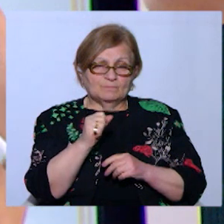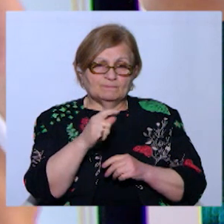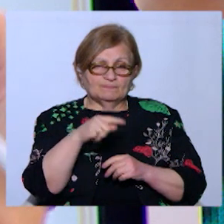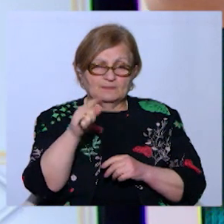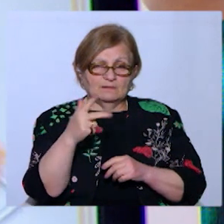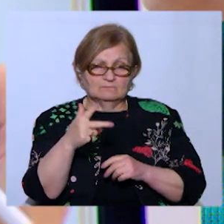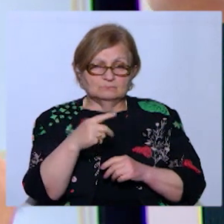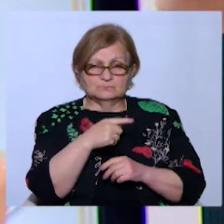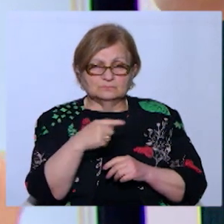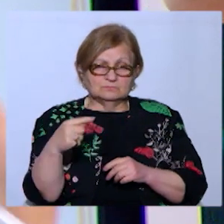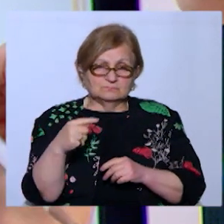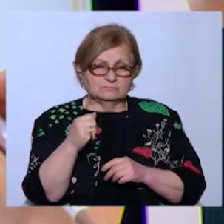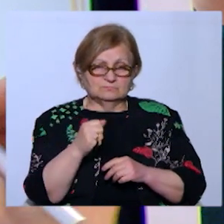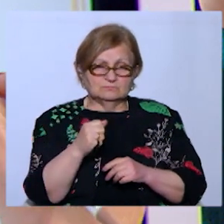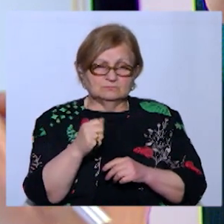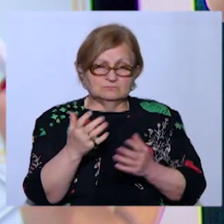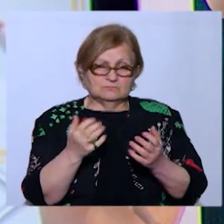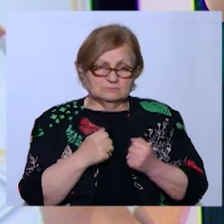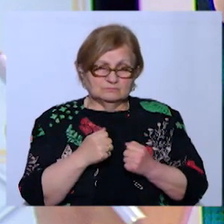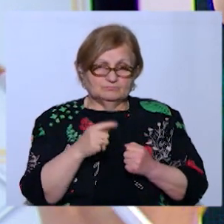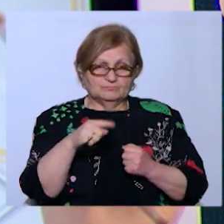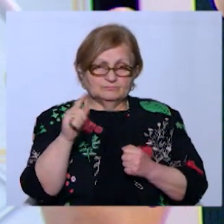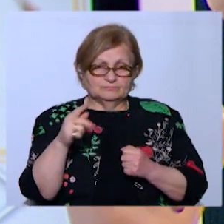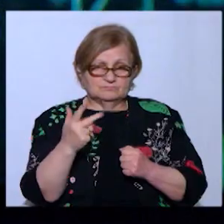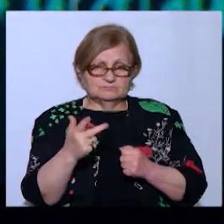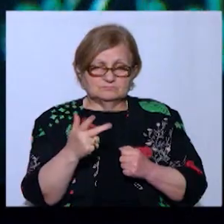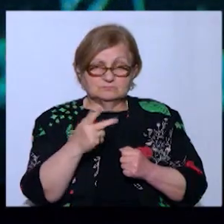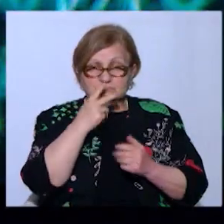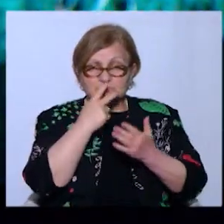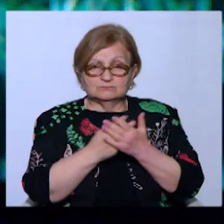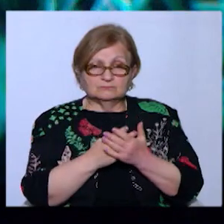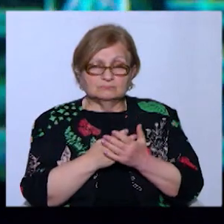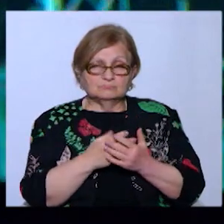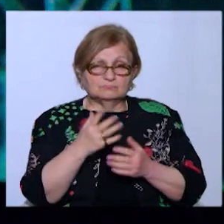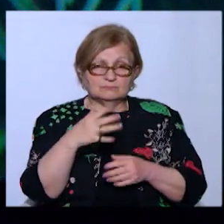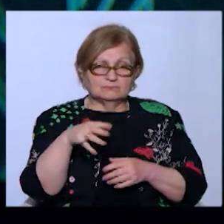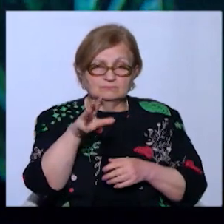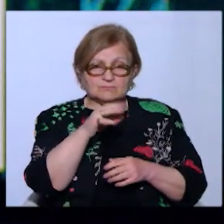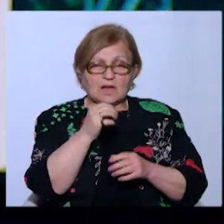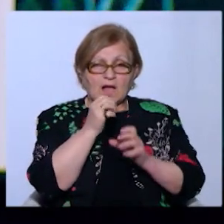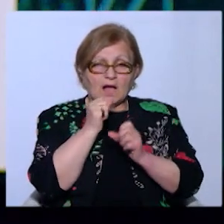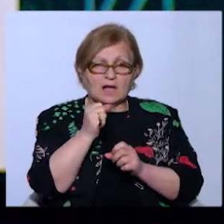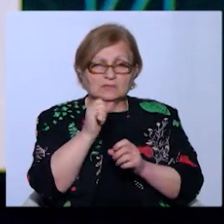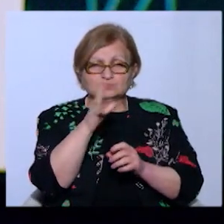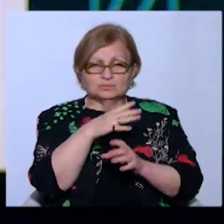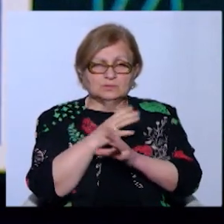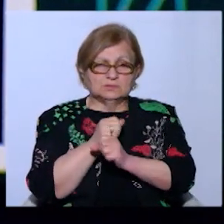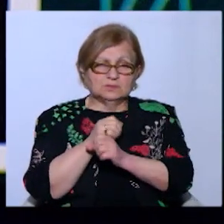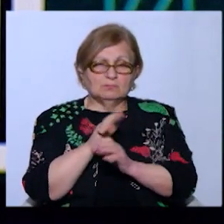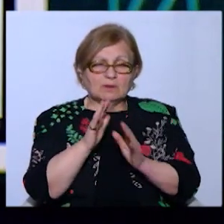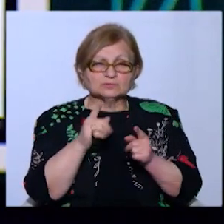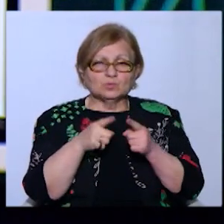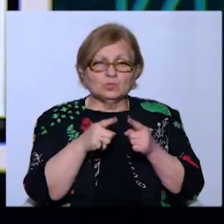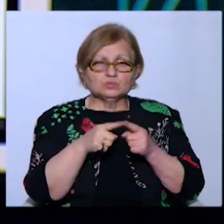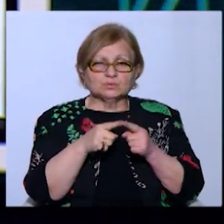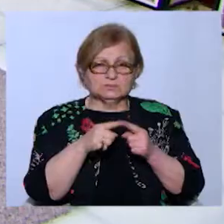3 შეფარდებული A-სთან და მივიღეთ ფესვი 3. ანუ ნახეთ, ესე იგი უკვე A-ების შეგვეკვეცა და დაგვრჩა რომ აი კუთხის